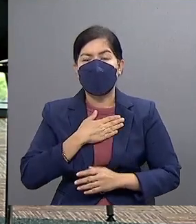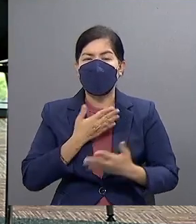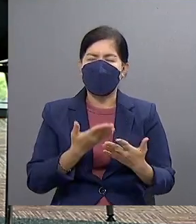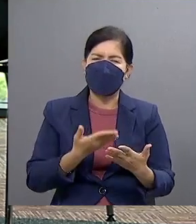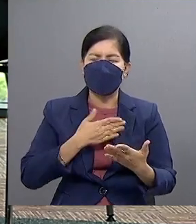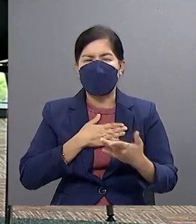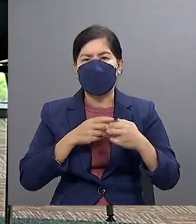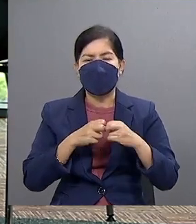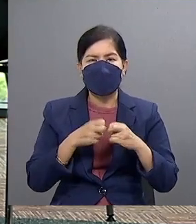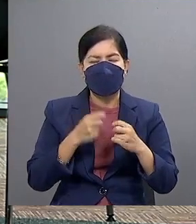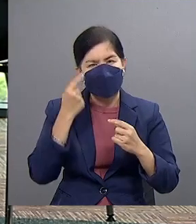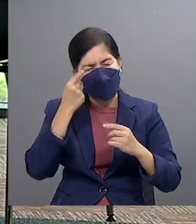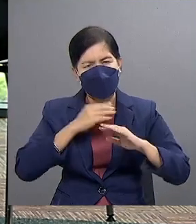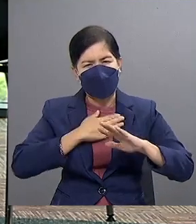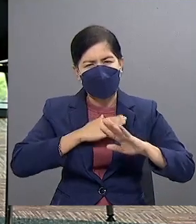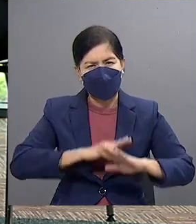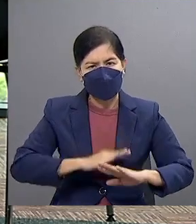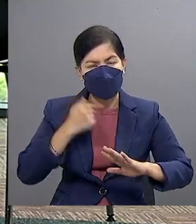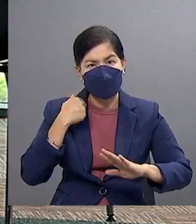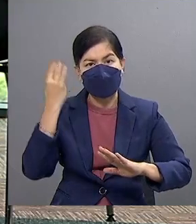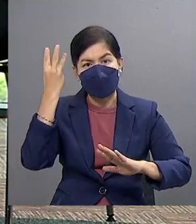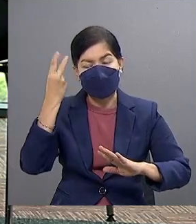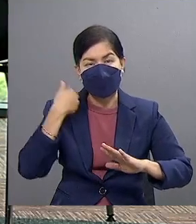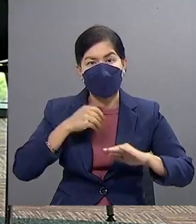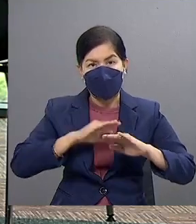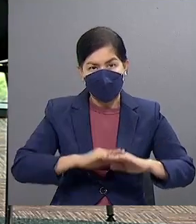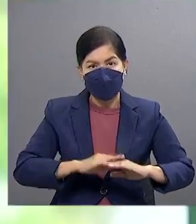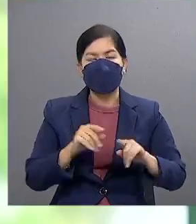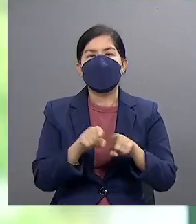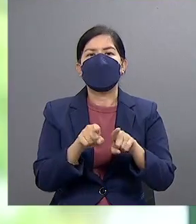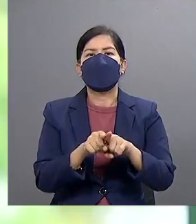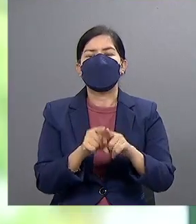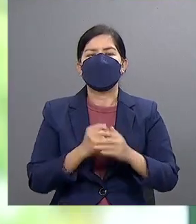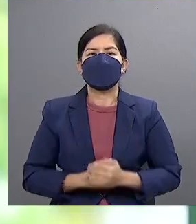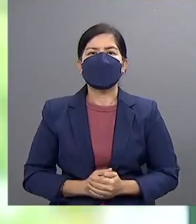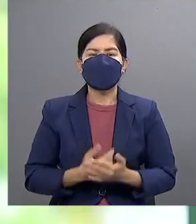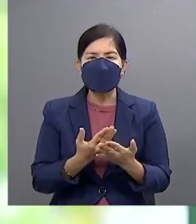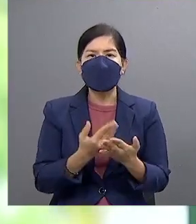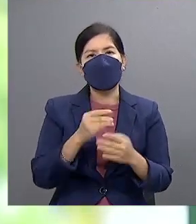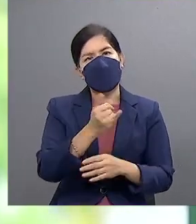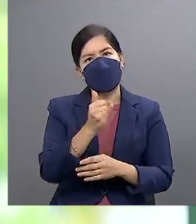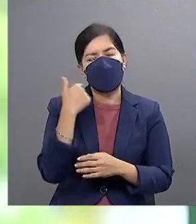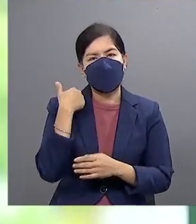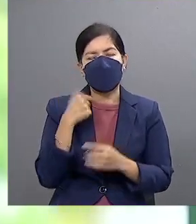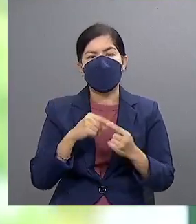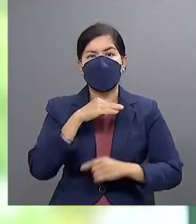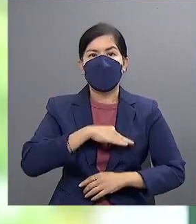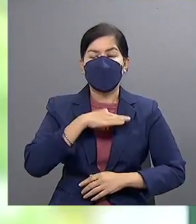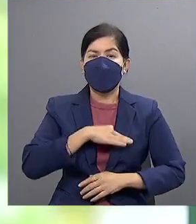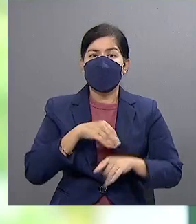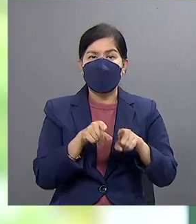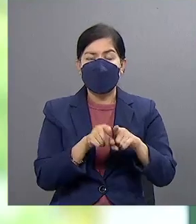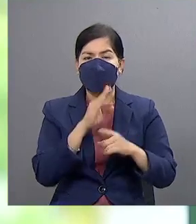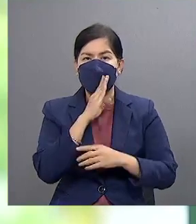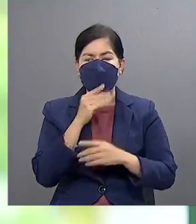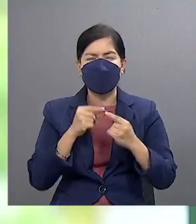ครียด ถึงอยากเอาเรื่องนี้มาเล่าช่วงนี้เลยคุณต้นอ้อเพราะว่าช่วงน ี้ยากมาก อาจจะมีหลายคนที่มีอาการต่อมหมวกไตทำงานหนักหรือต่อมหมวกไตหมดไฟหรือล้า